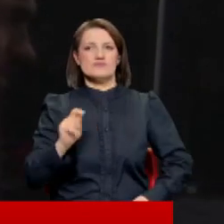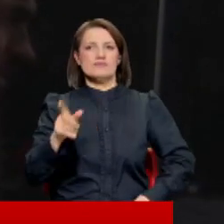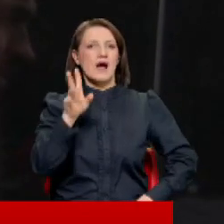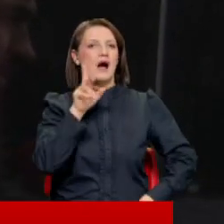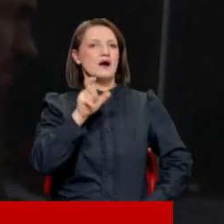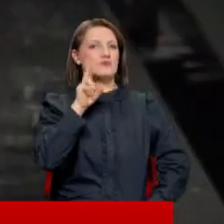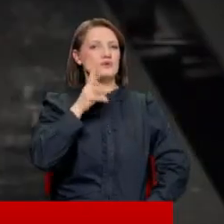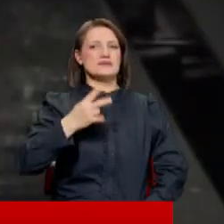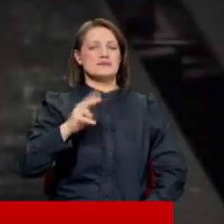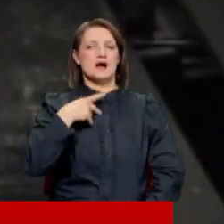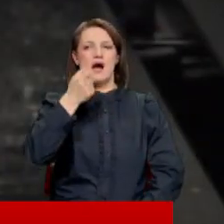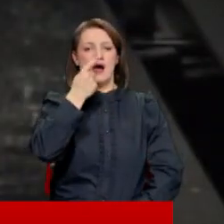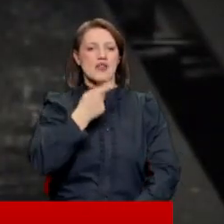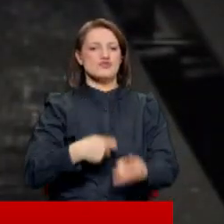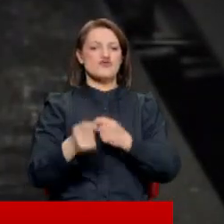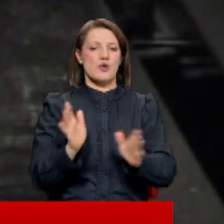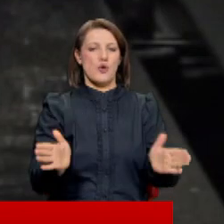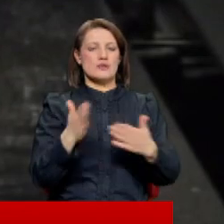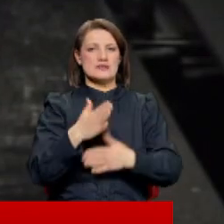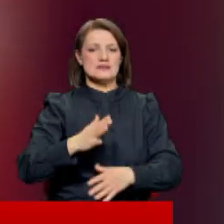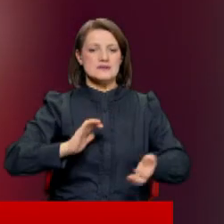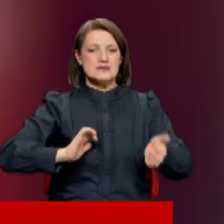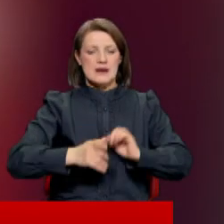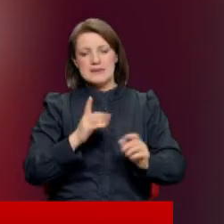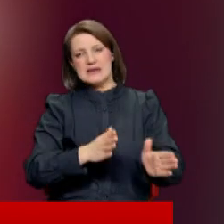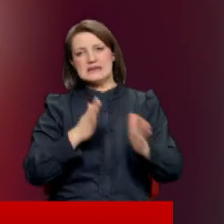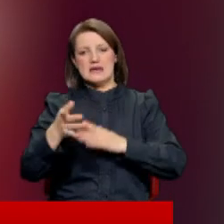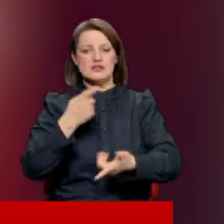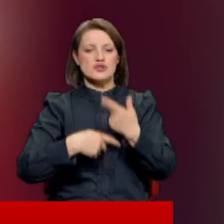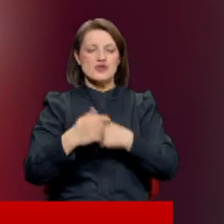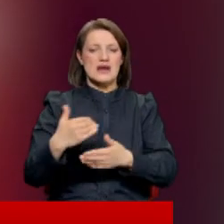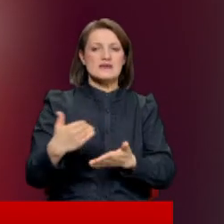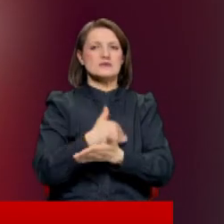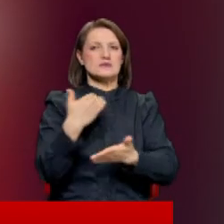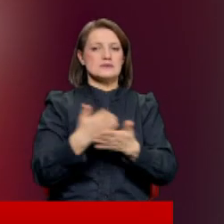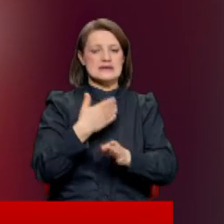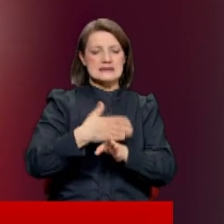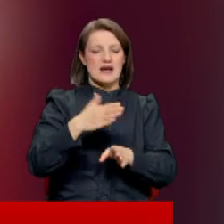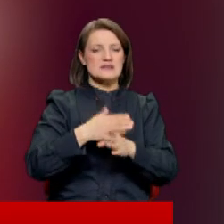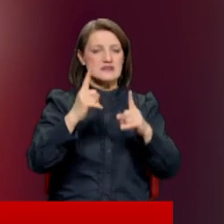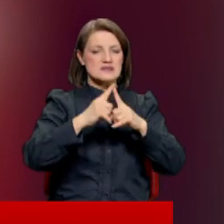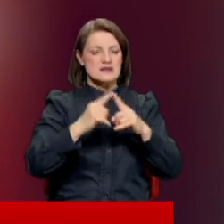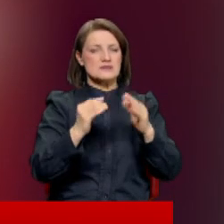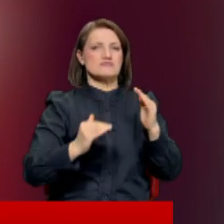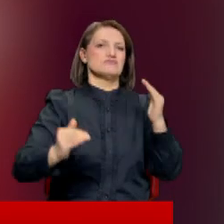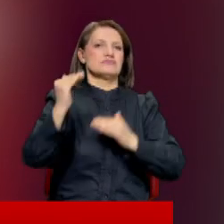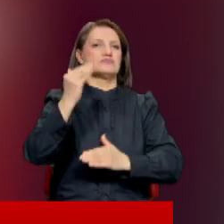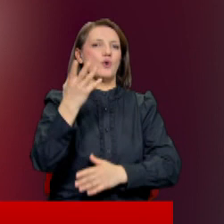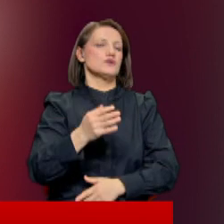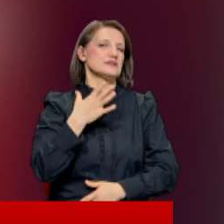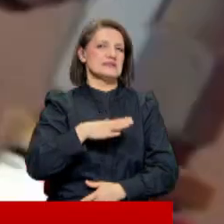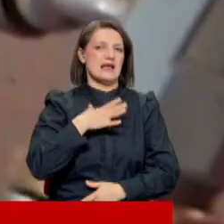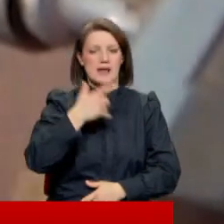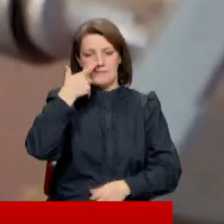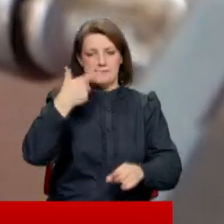ay sonunu nasıl getireceğim Ankara Ticaret odasıda kısıtlama bir yana ticari kredi kartlarında taksit sayısı artırılsın çağrısı yaparken